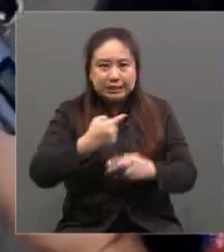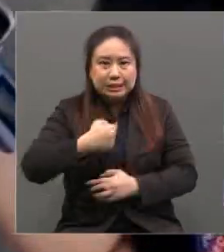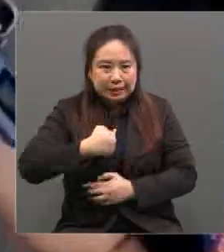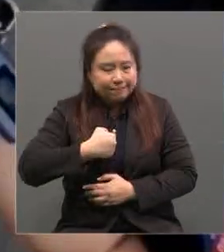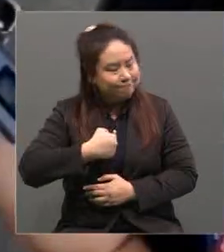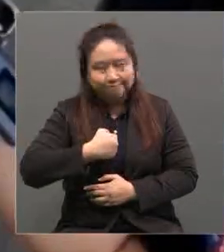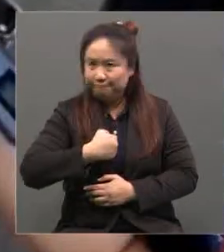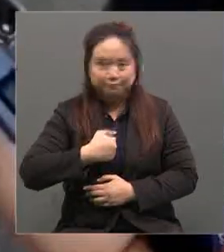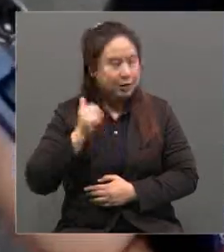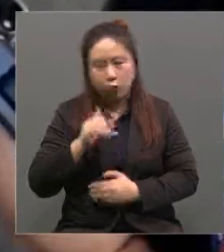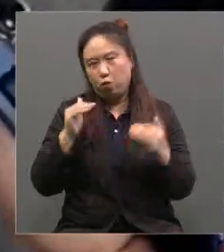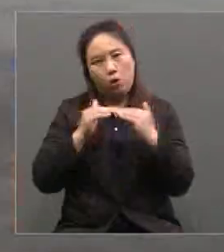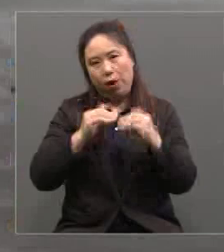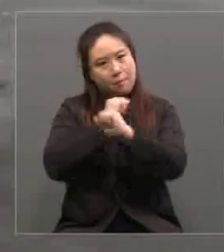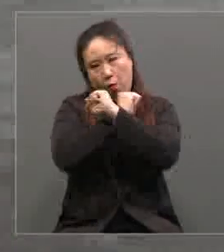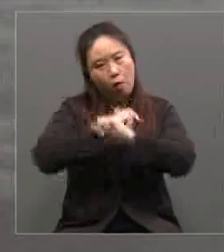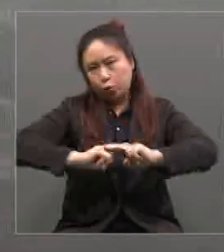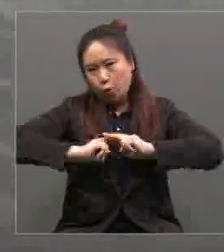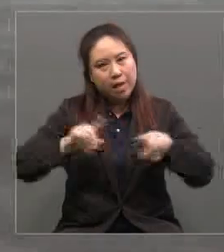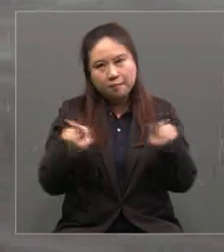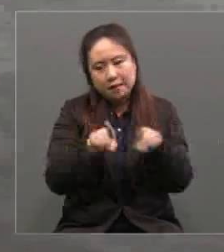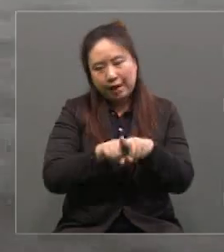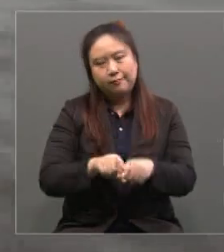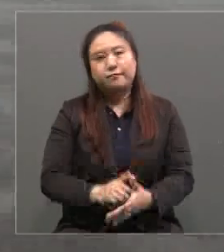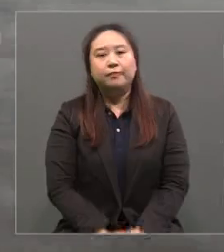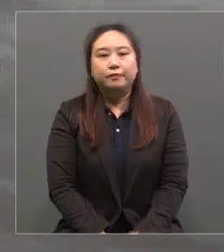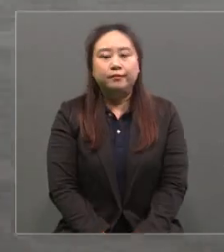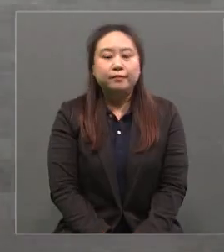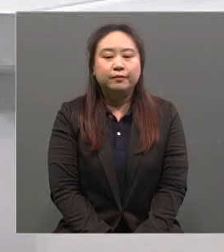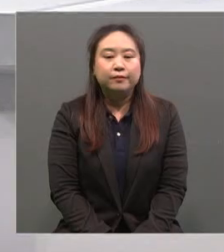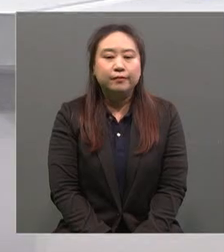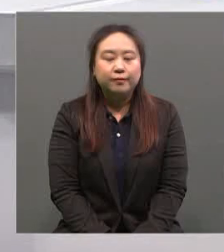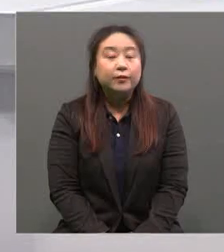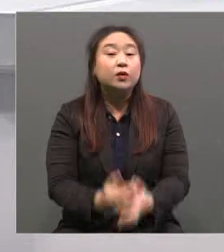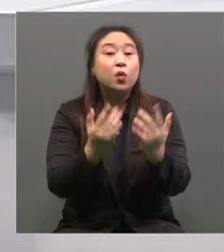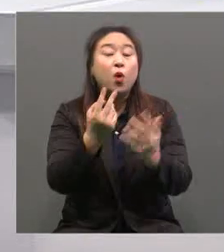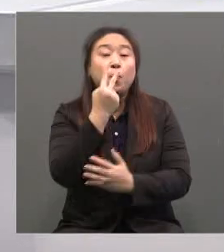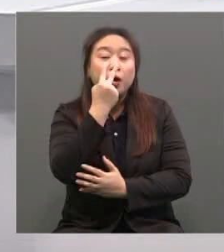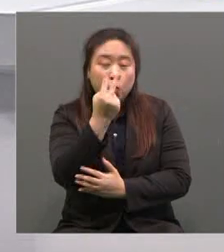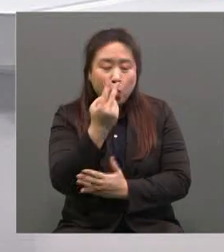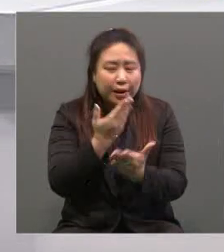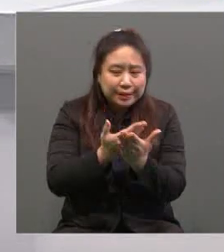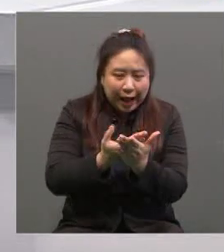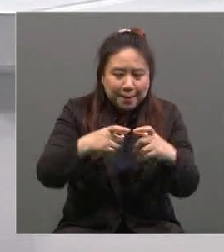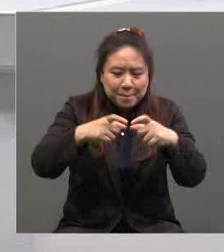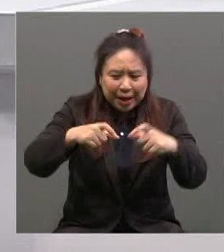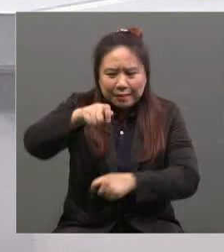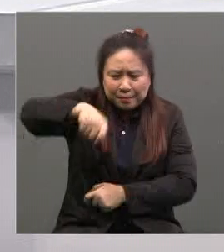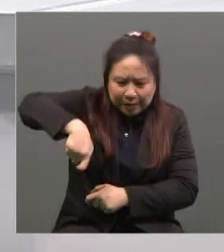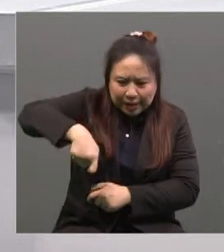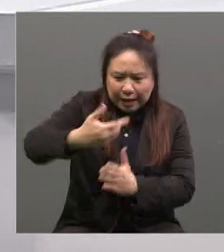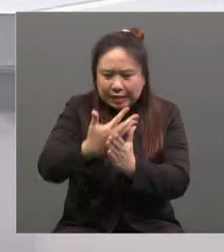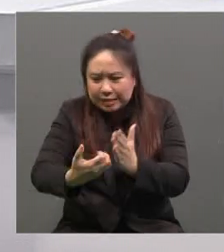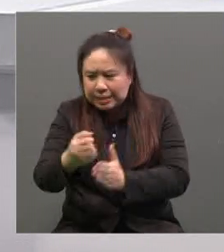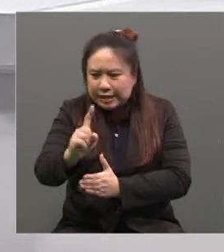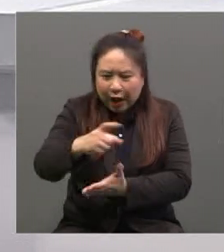ปกป้องตัวเองเช่นเดียวกันนะครับเราต้องว่ากันไปตามเหตุผลนะครับว่าเส้นทางการเงินนะมีการตัดไปตรงไหนมีโอนไป